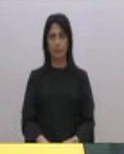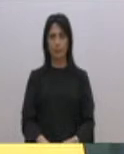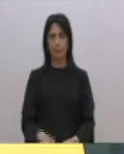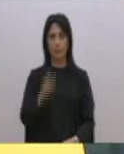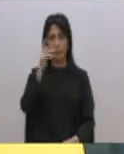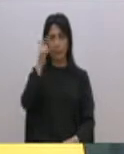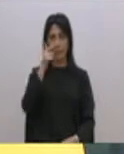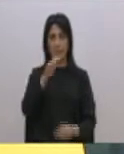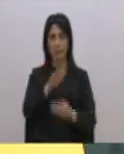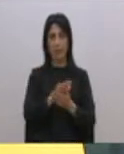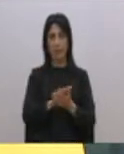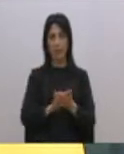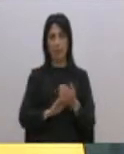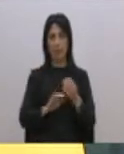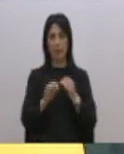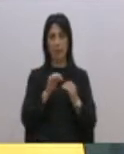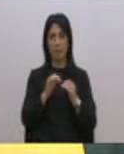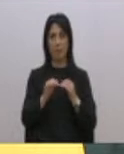განათლების გაგრძელებაზე იყო ლაპარაკი.